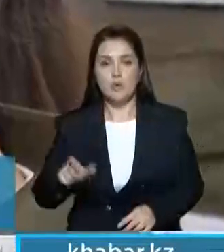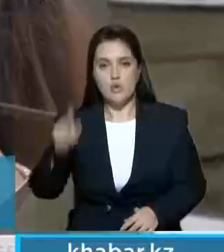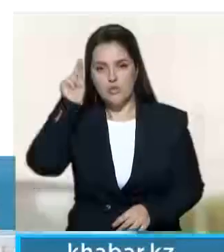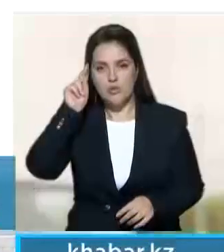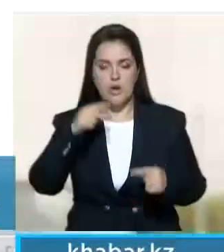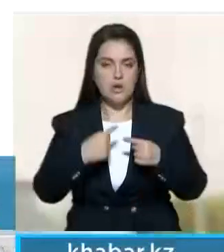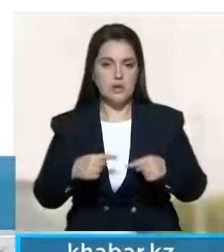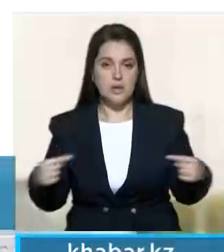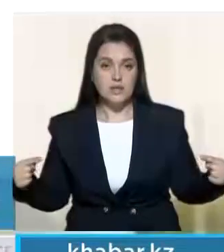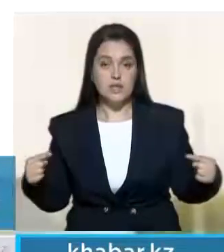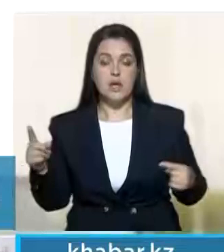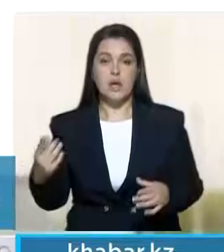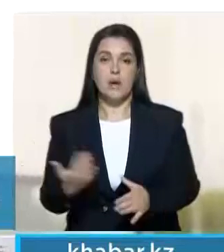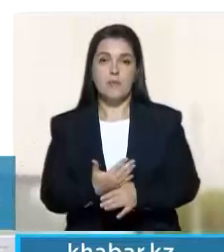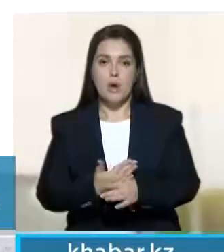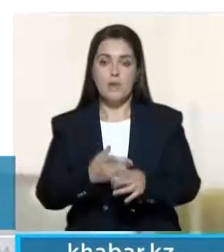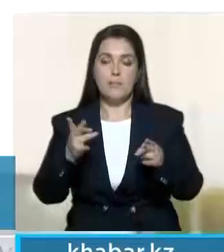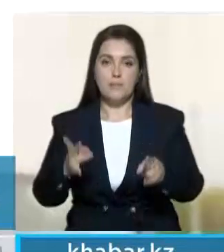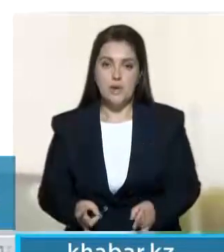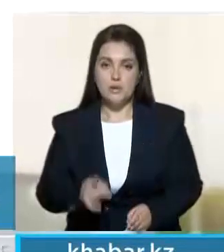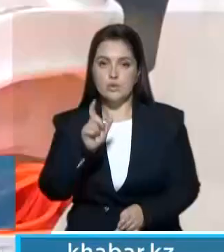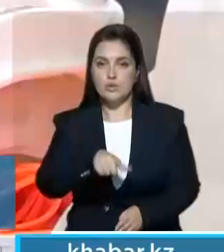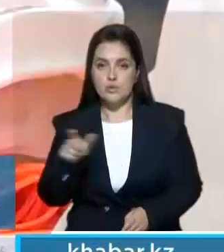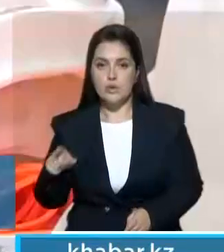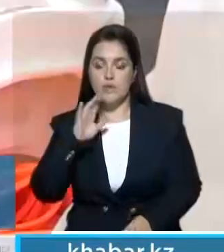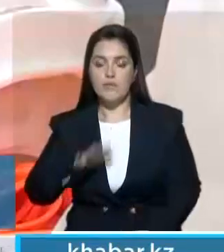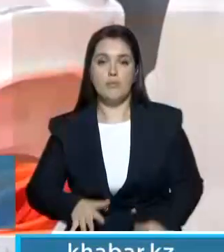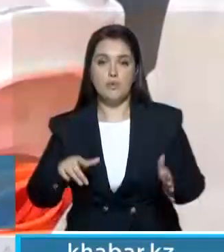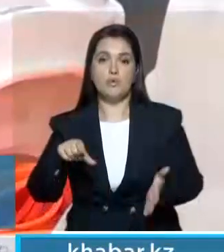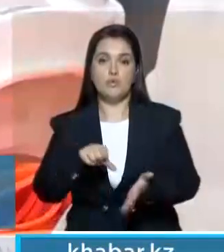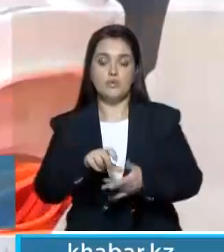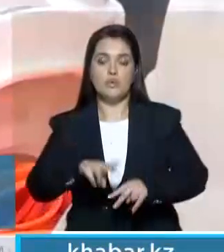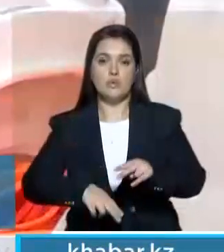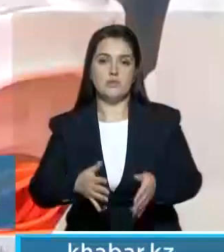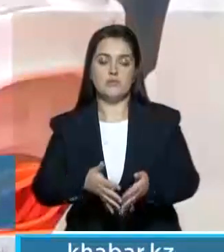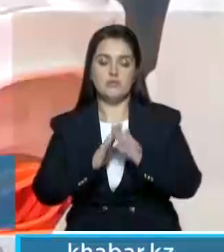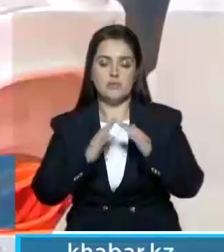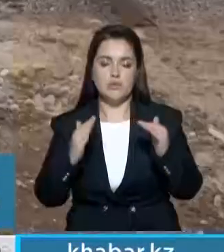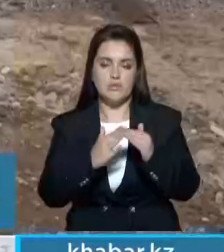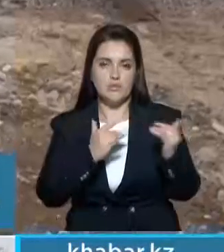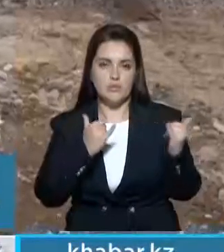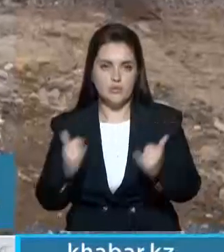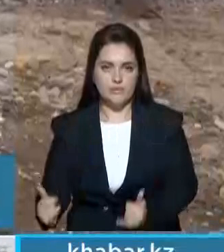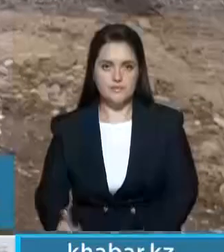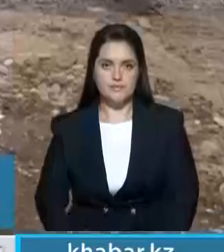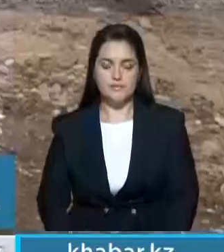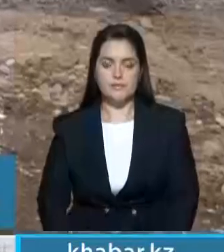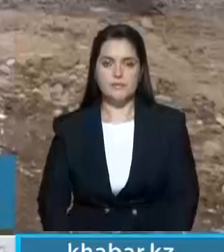другим специальностям. Они помогали пострадавшим сначала половодье, а теперь участвуют в строительстве домов для них. Во